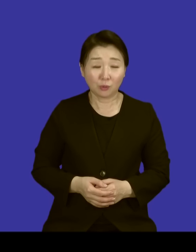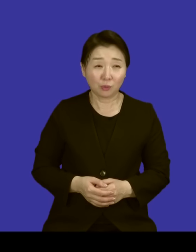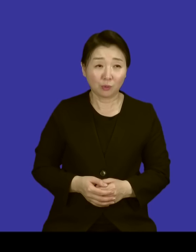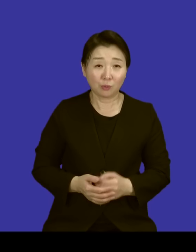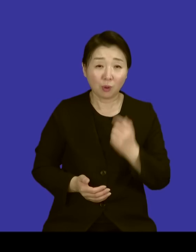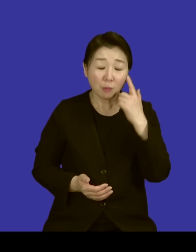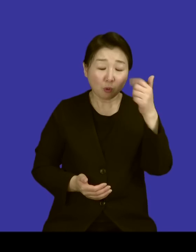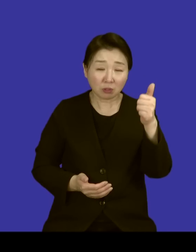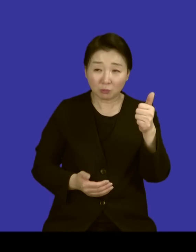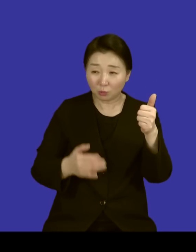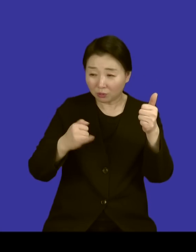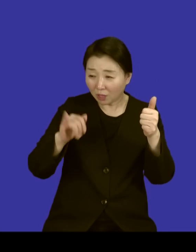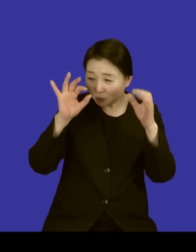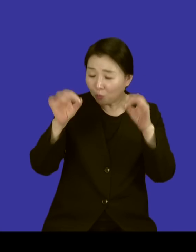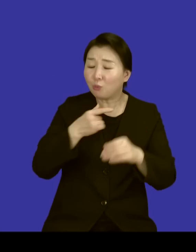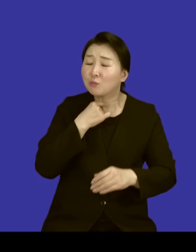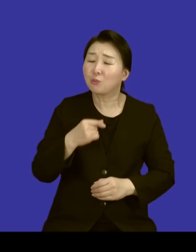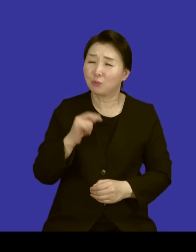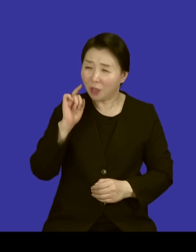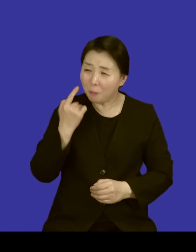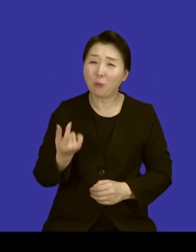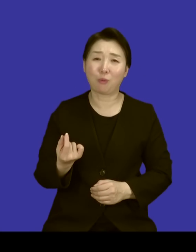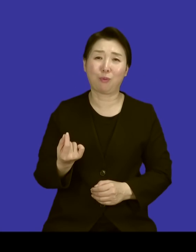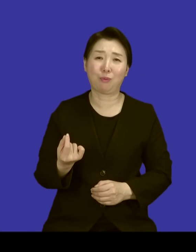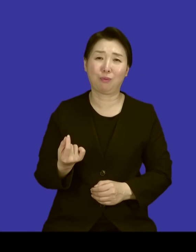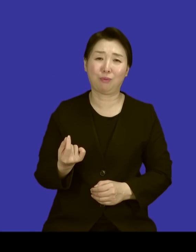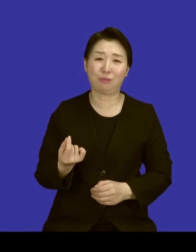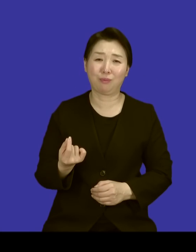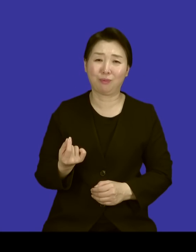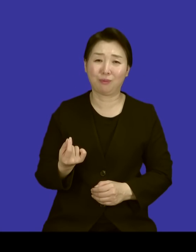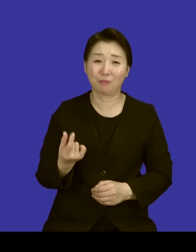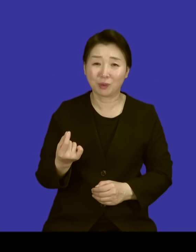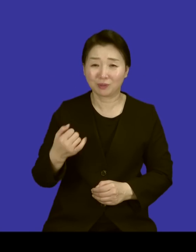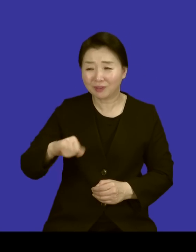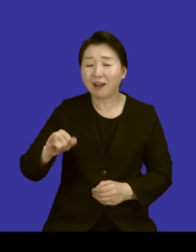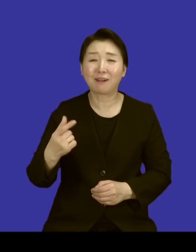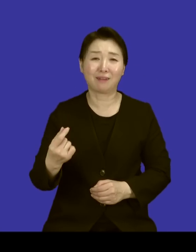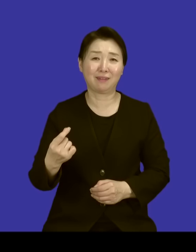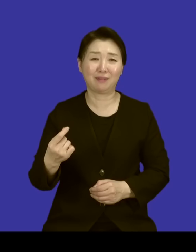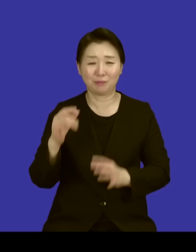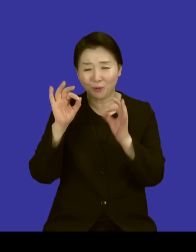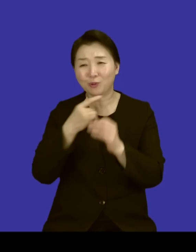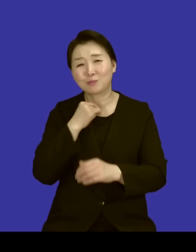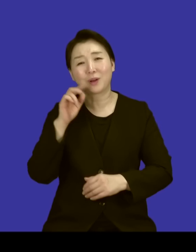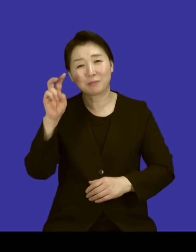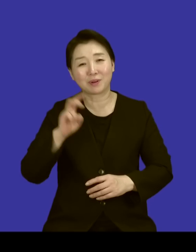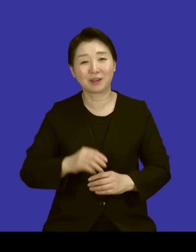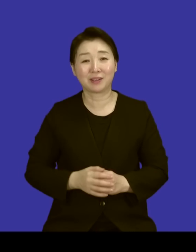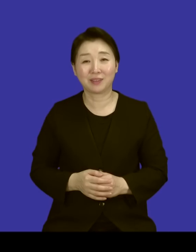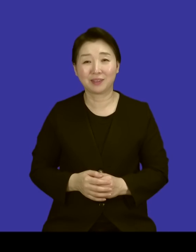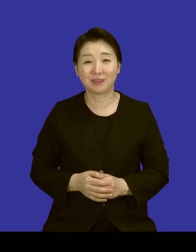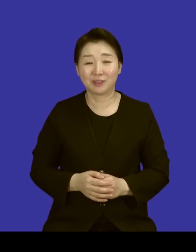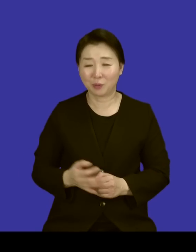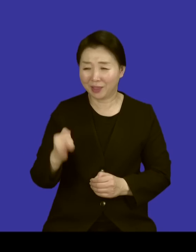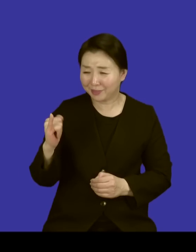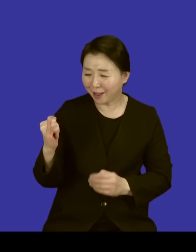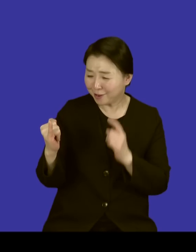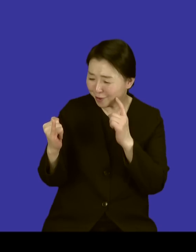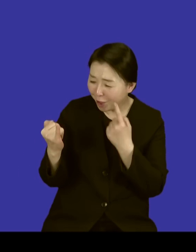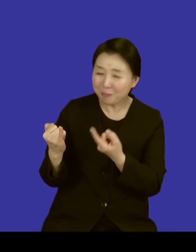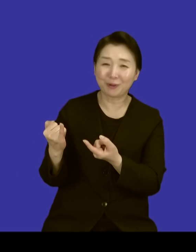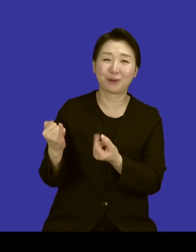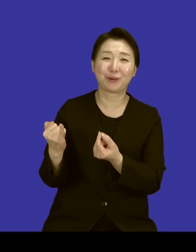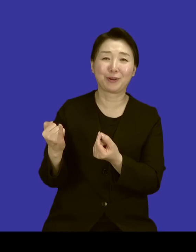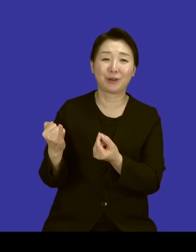한국 그 늦둥이 얼마나 이쁘겠어요. 눈에 넣어도 안 아플 특히 딸인데 네. 인형이잖아요. 인형. 저는 그렇죠. 딸들은 인형이라고